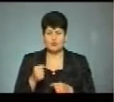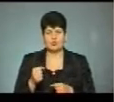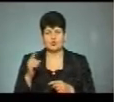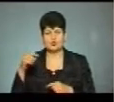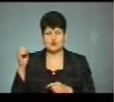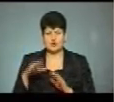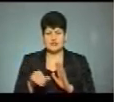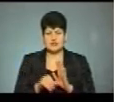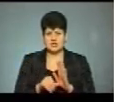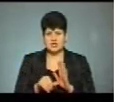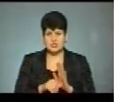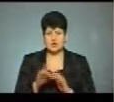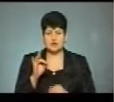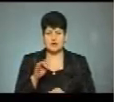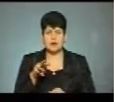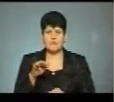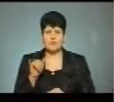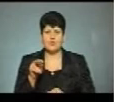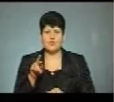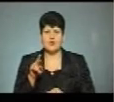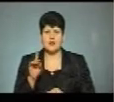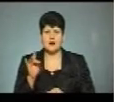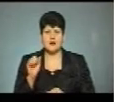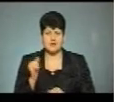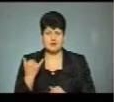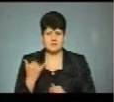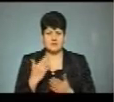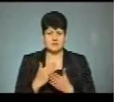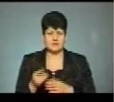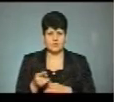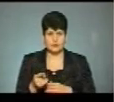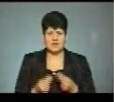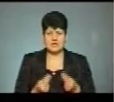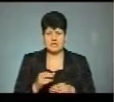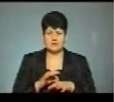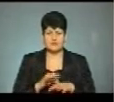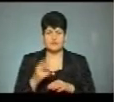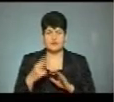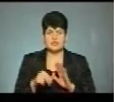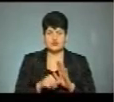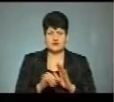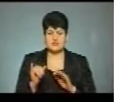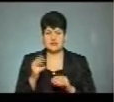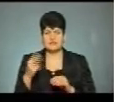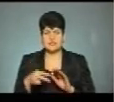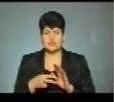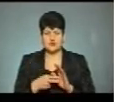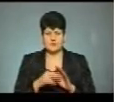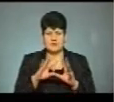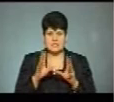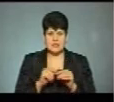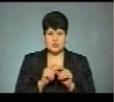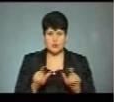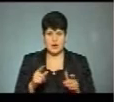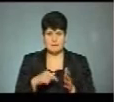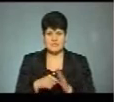Служби безпеки України Руслана Муляра зараз відбуваються у Тернополі. Ігри проходять у 26-й та 27-й загальноосвітніх школах